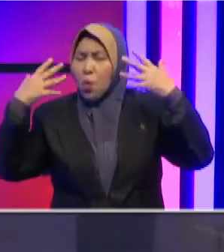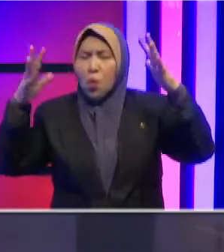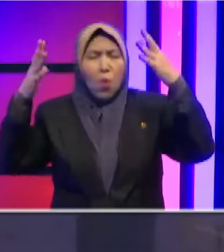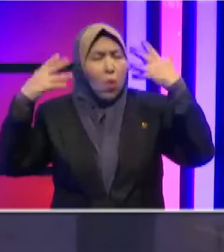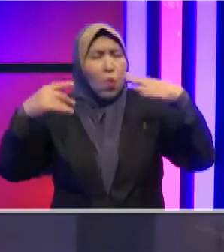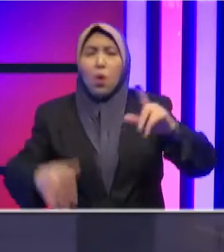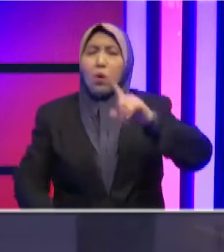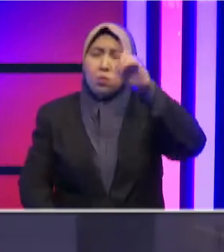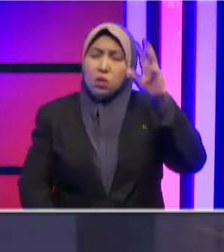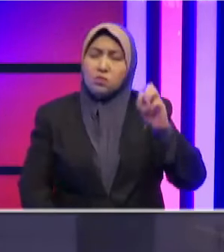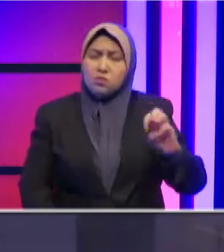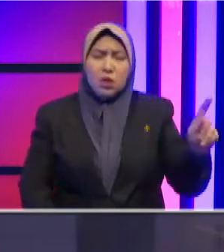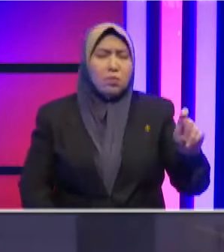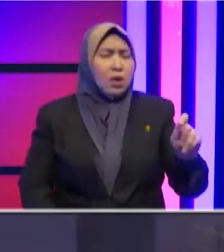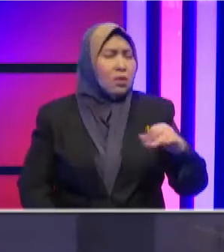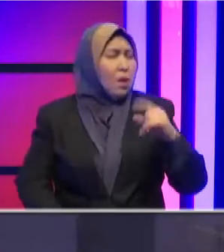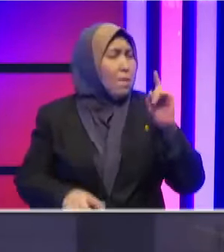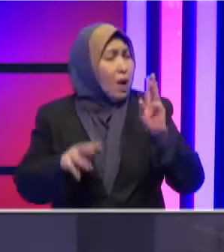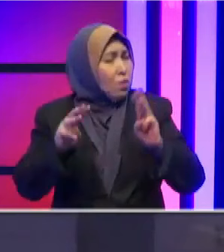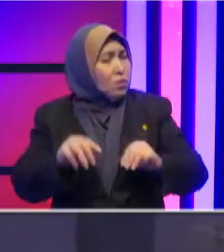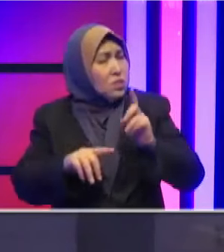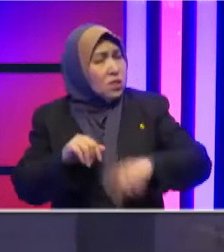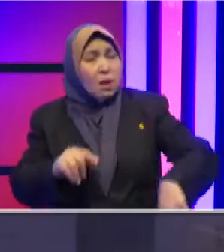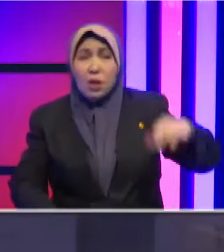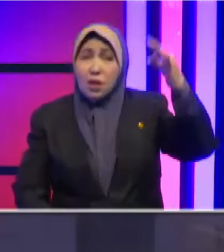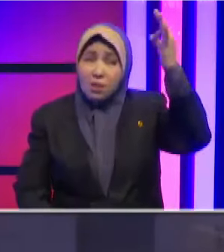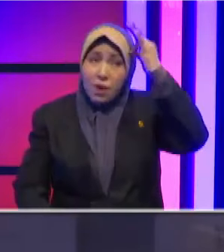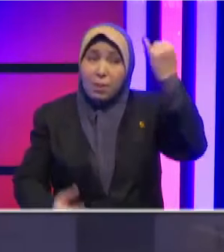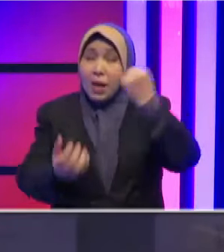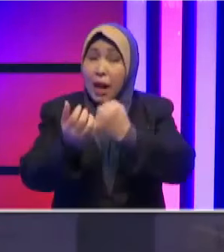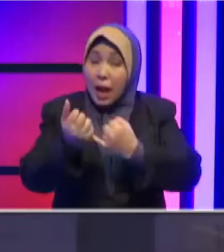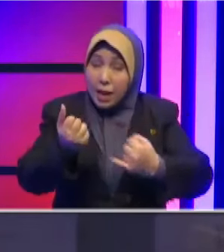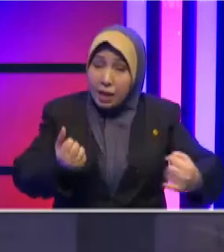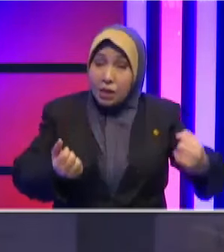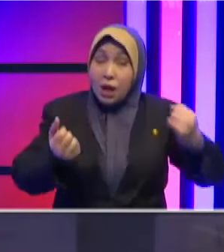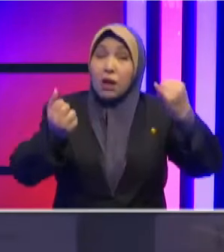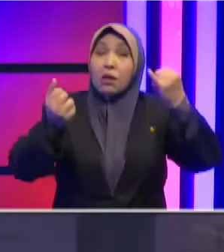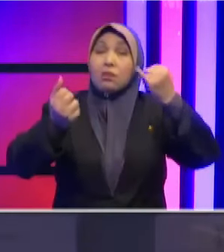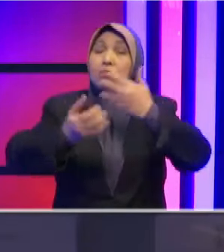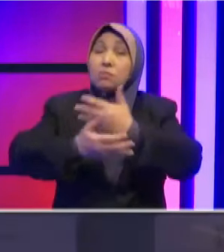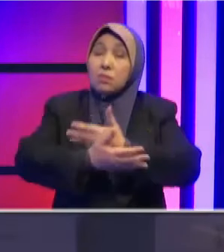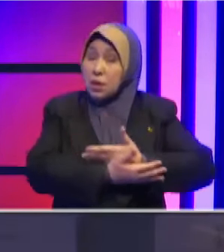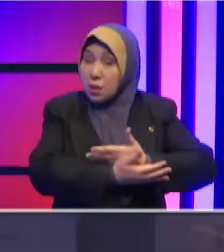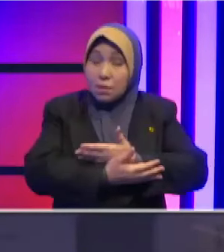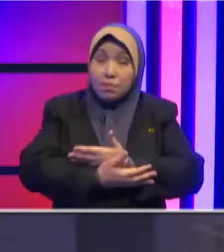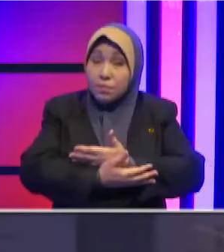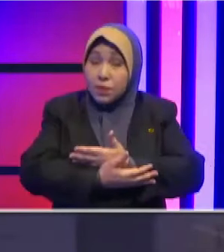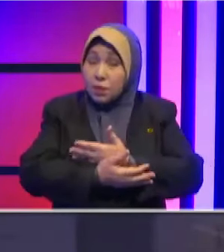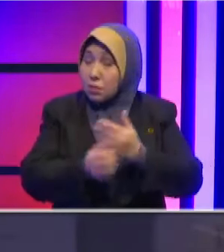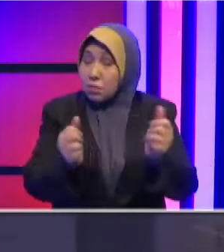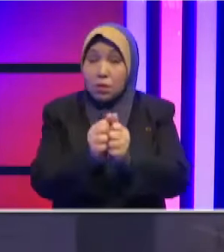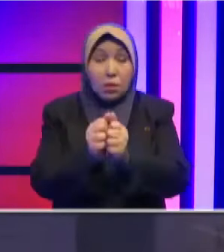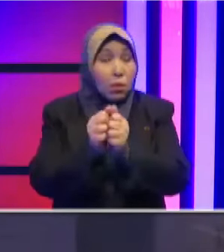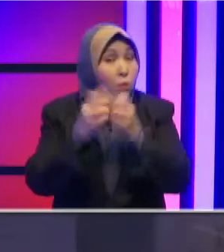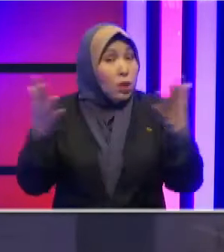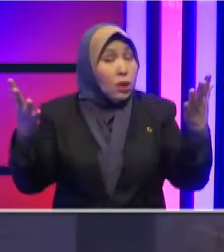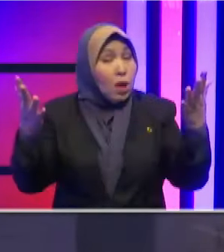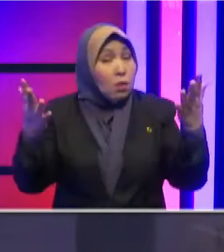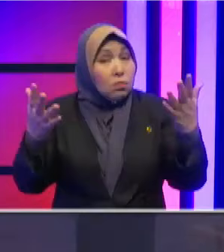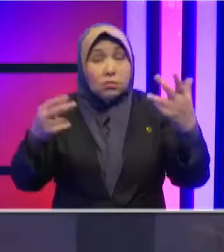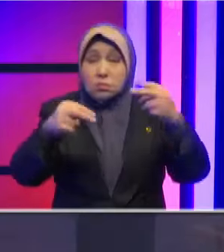yang diluar jangkauan manusia melahirkan seorang anak tanpa ada proses perkawinan